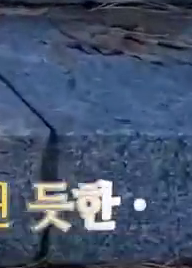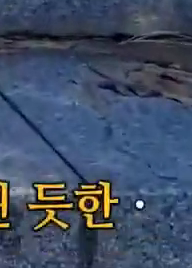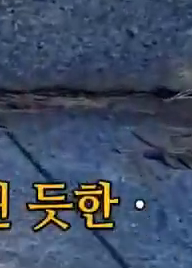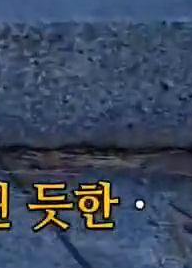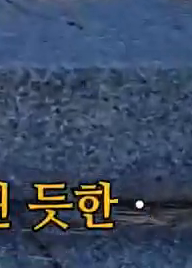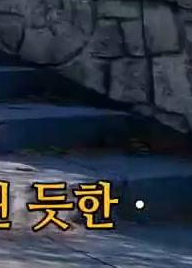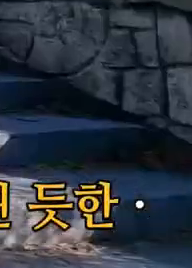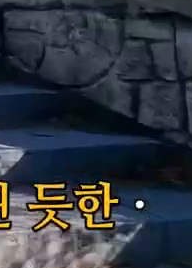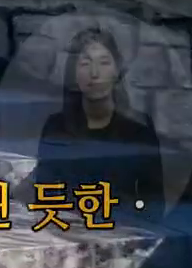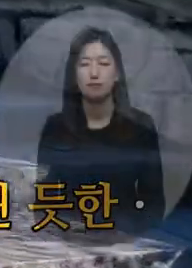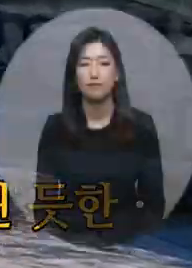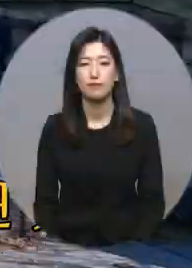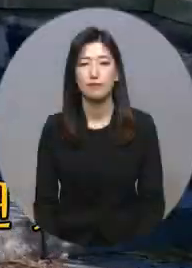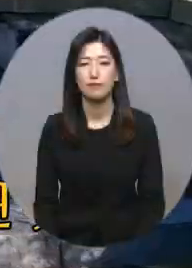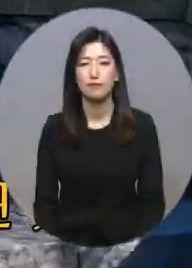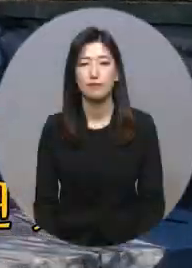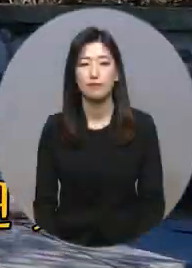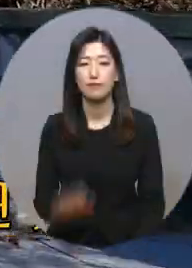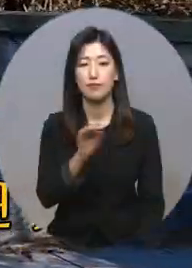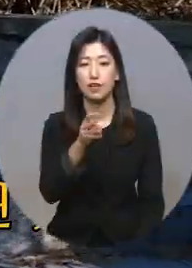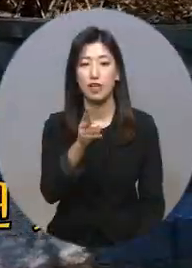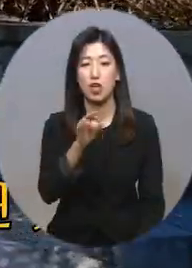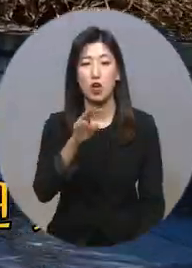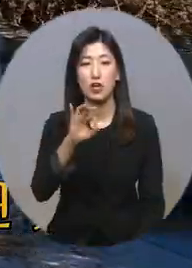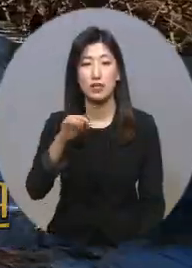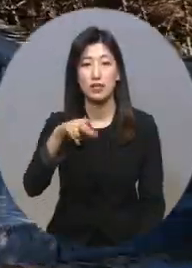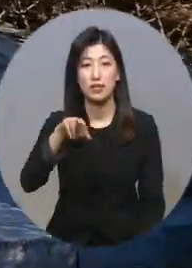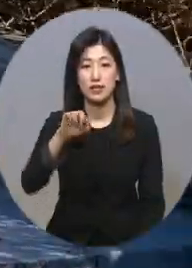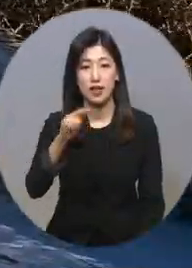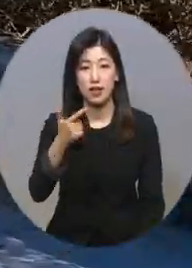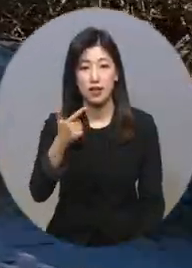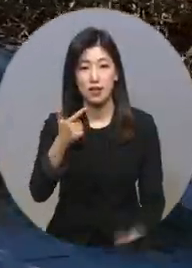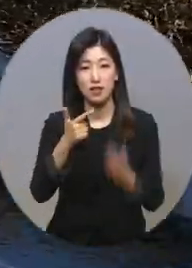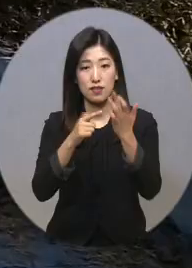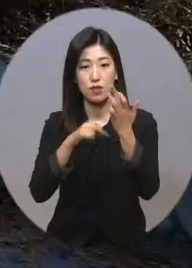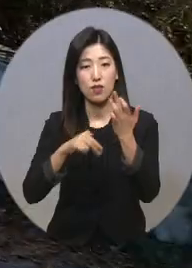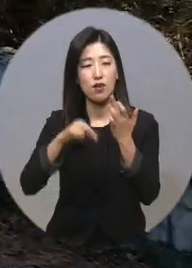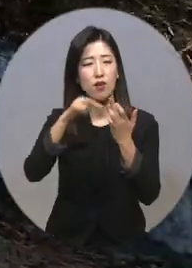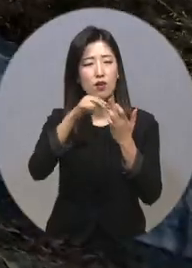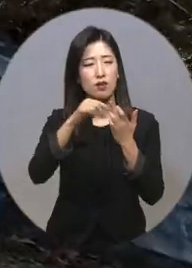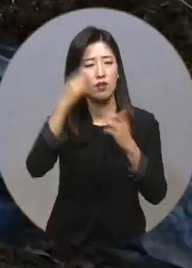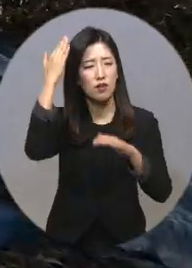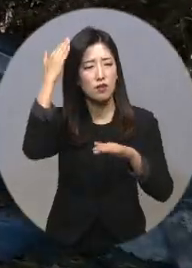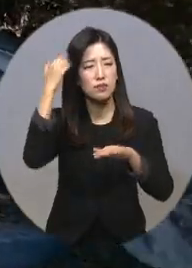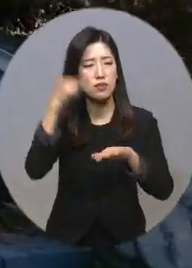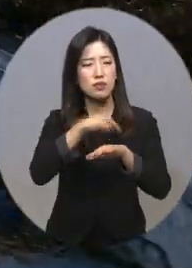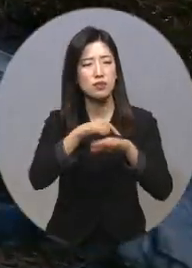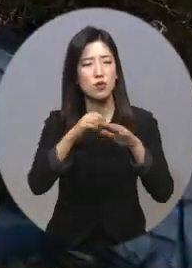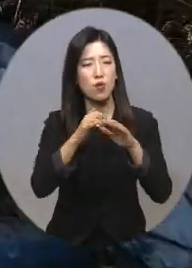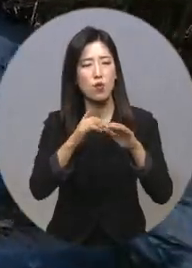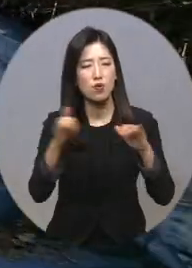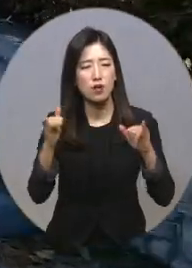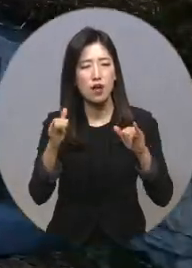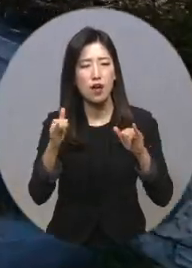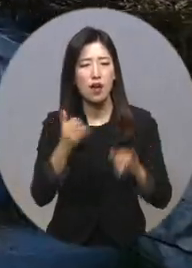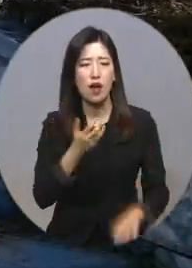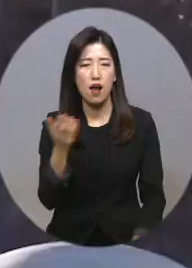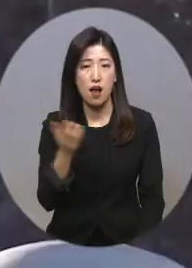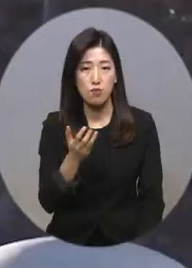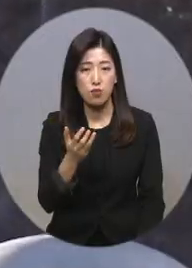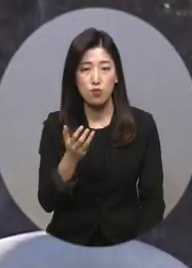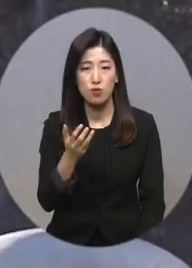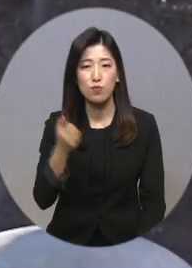또한 영인산 정상에는 두 마리의 하계 형상을 띤 듯한 민족의 시련과 영광의 탑이라는 두 개의